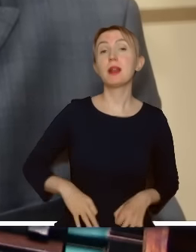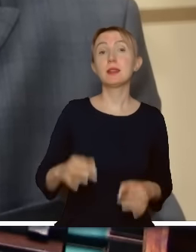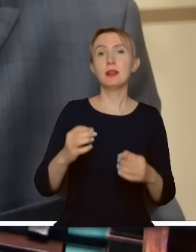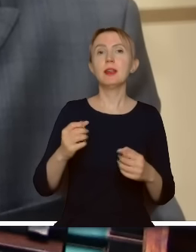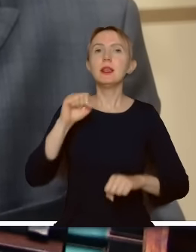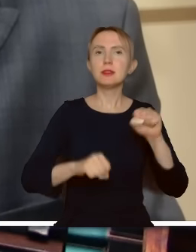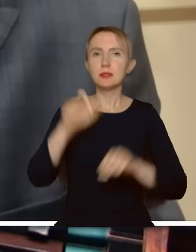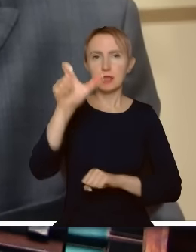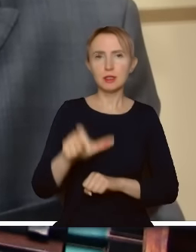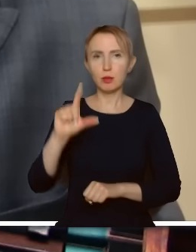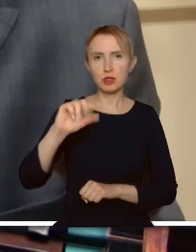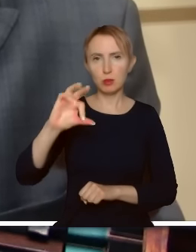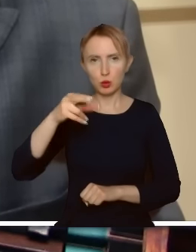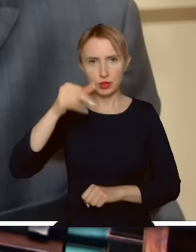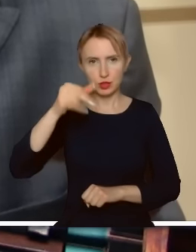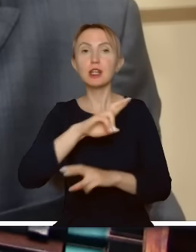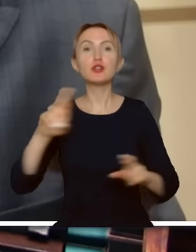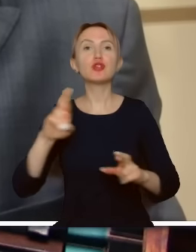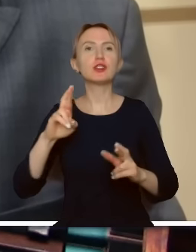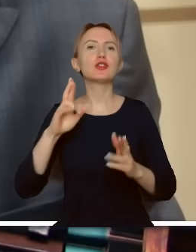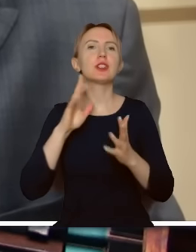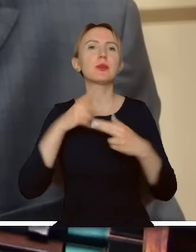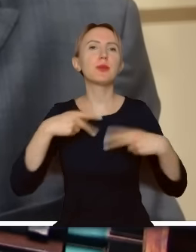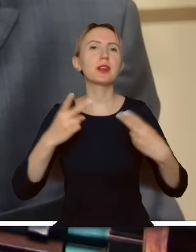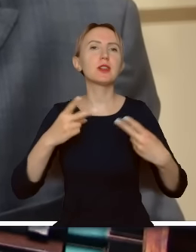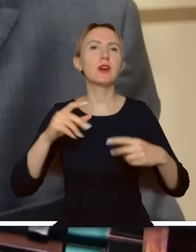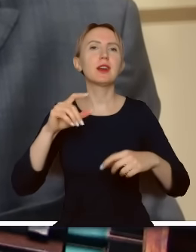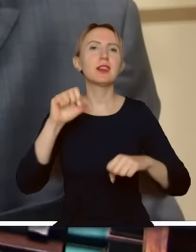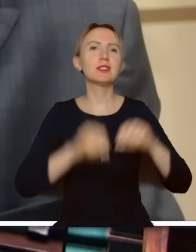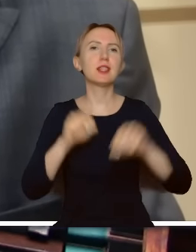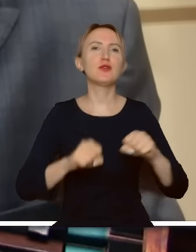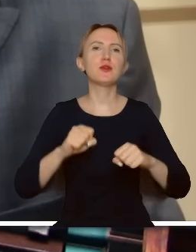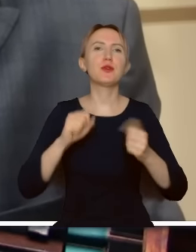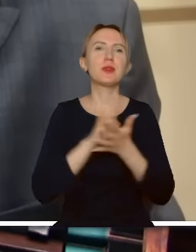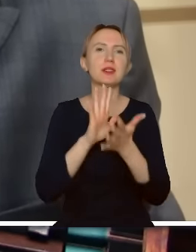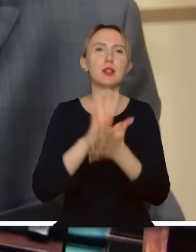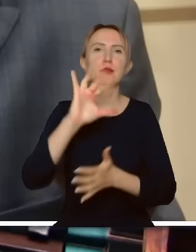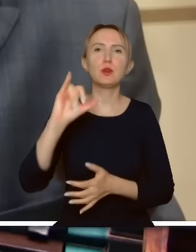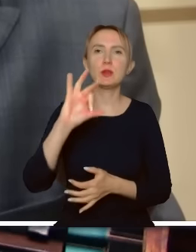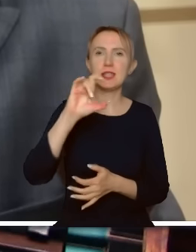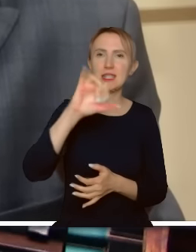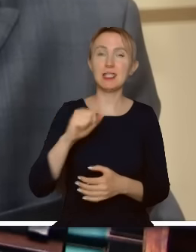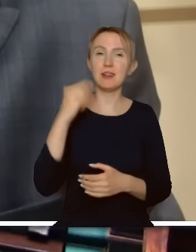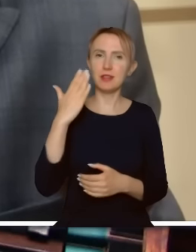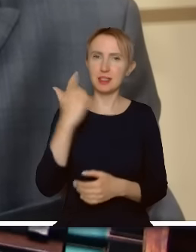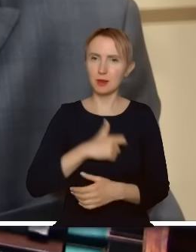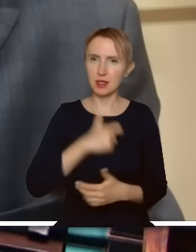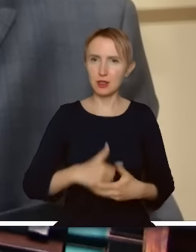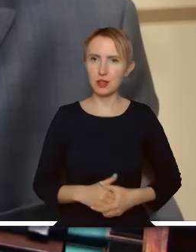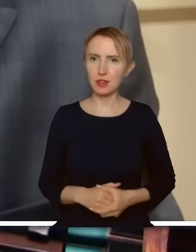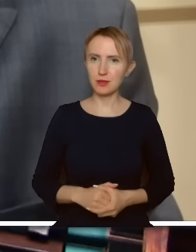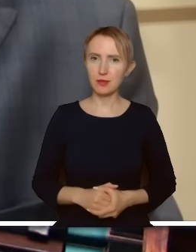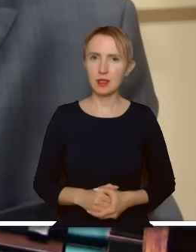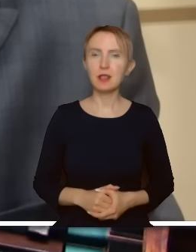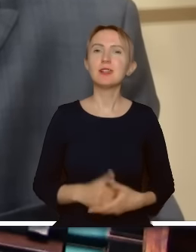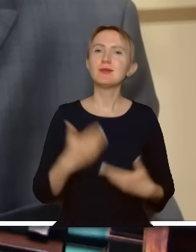przymusiński rzecznik prasowy stowarzyszenia sędziów polskich justycji ja witam bardzo serdecznie Dobry wieczór panie sędzio Dobry